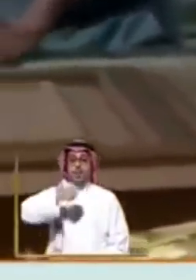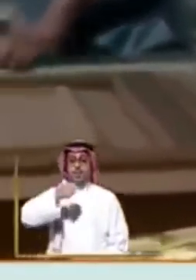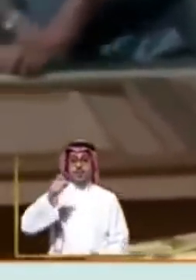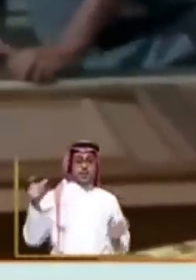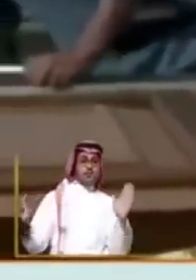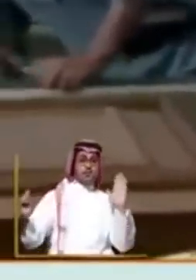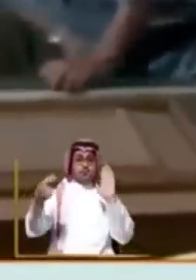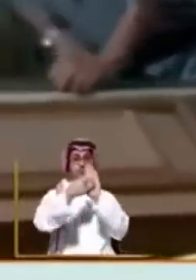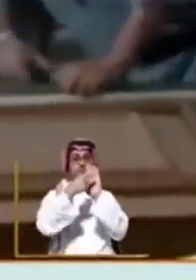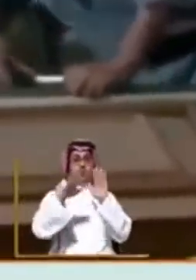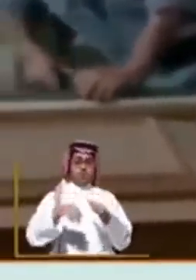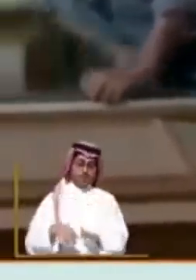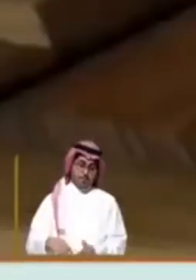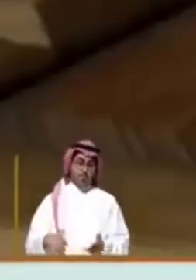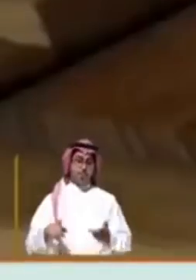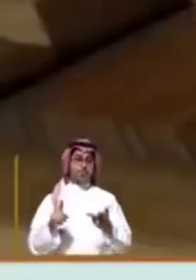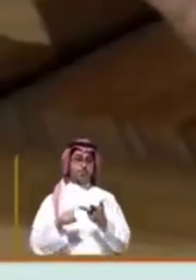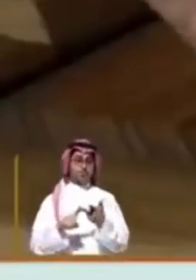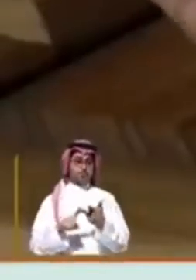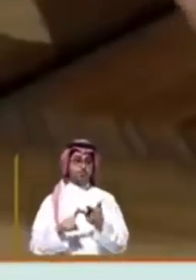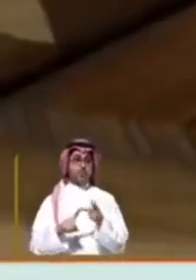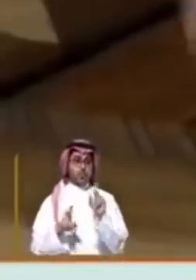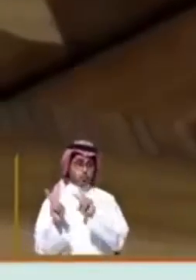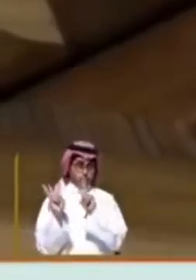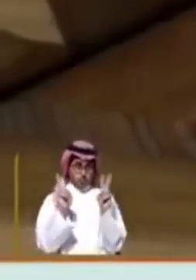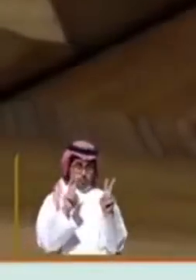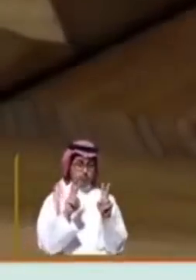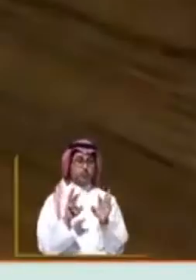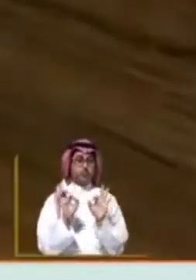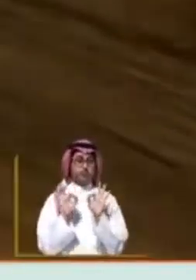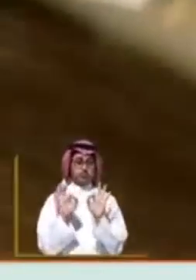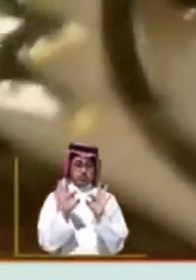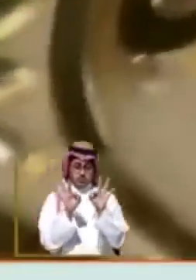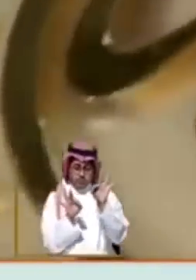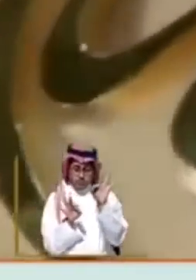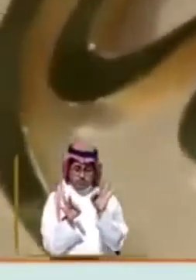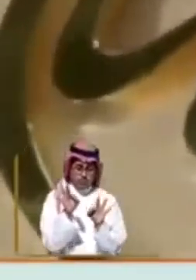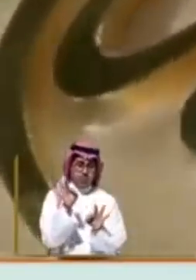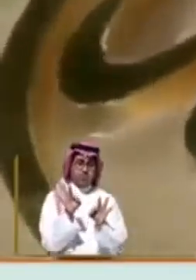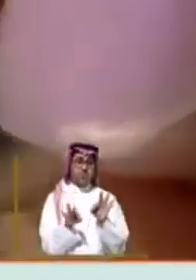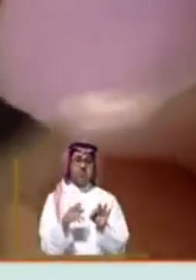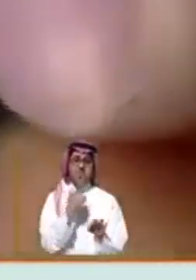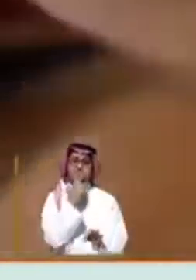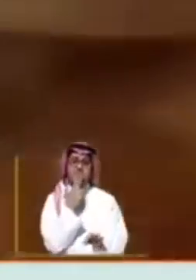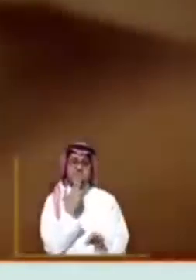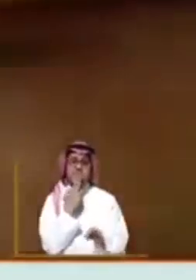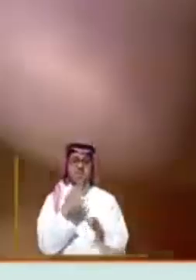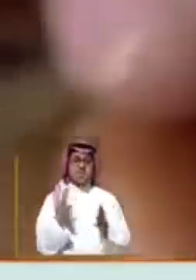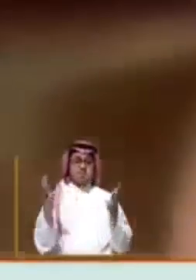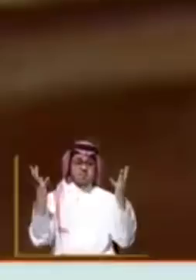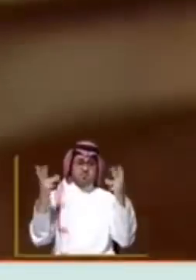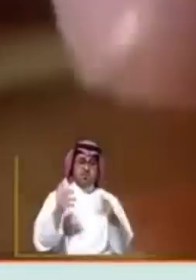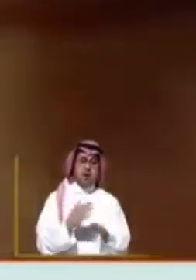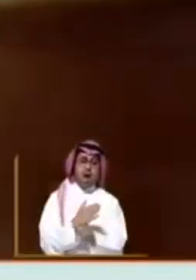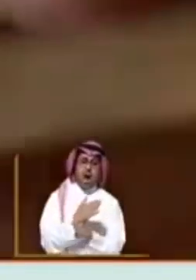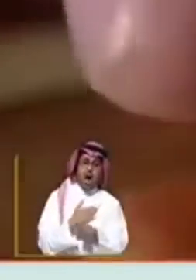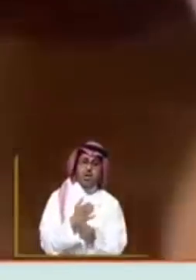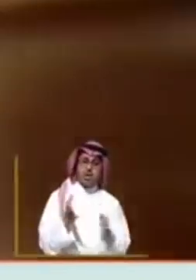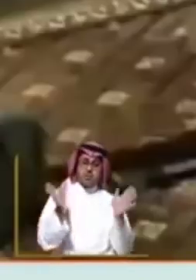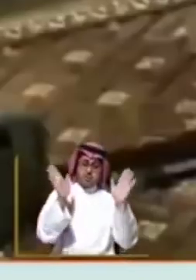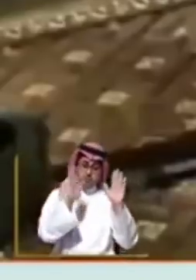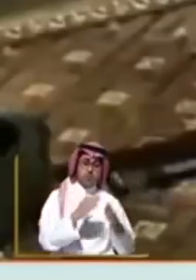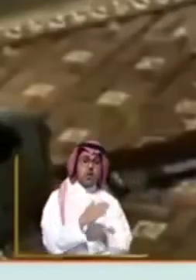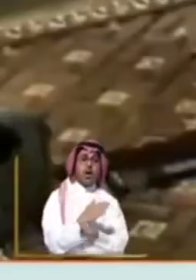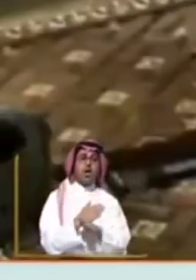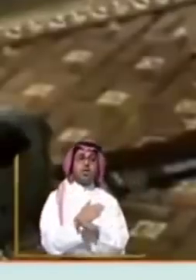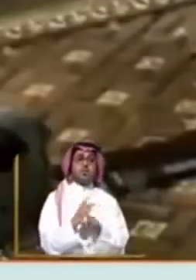التوسعة السعودية الثانية بشكل خاص، حيث تطلب صنعها كميات كبيرة من الخشب، تم